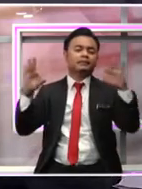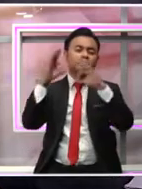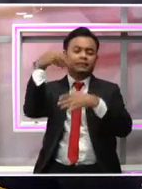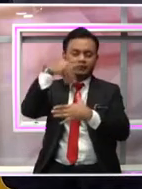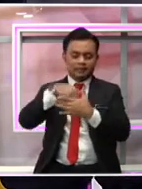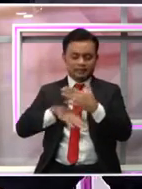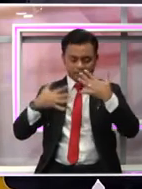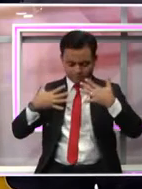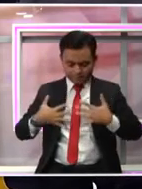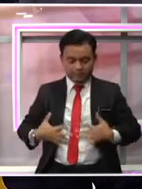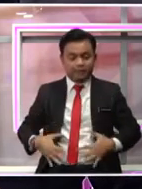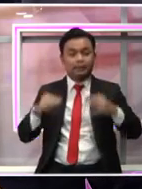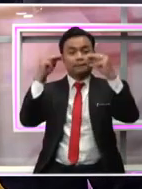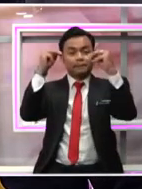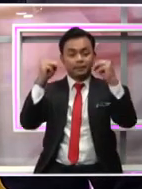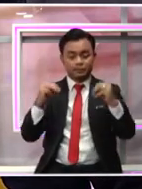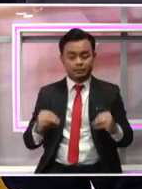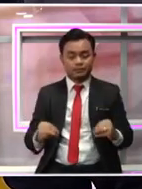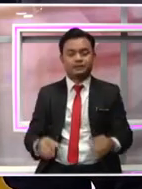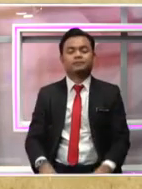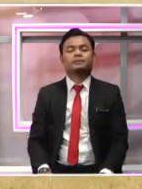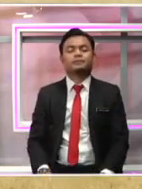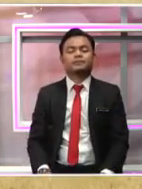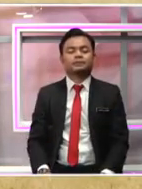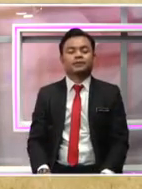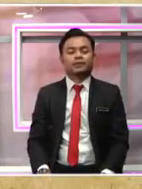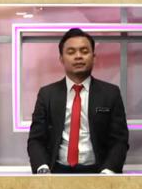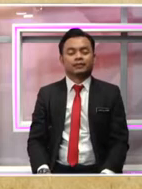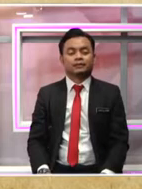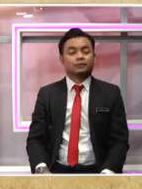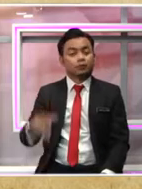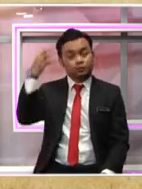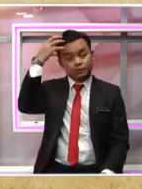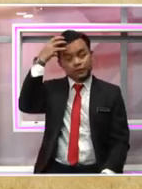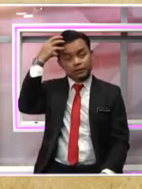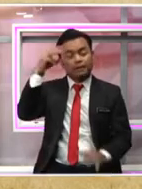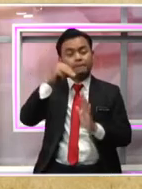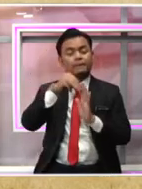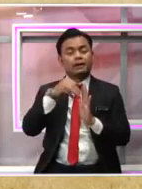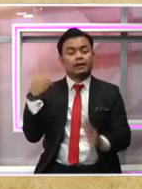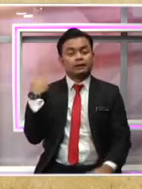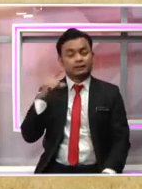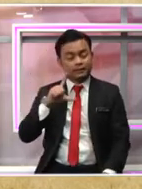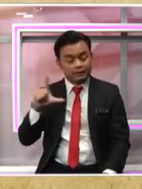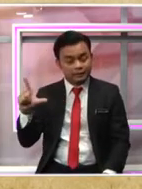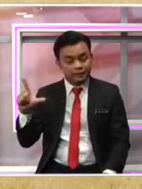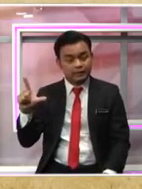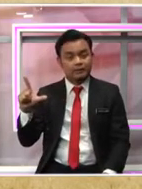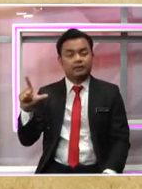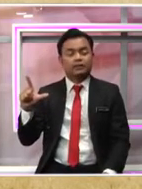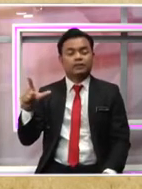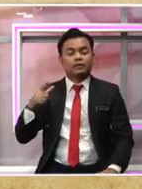boleh murid-murid di rumah boleh baca bersama-sama dengan niscaya otak merupakan organ paling penting